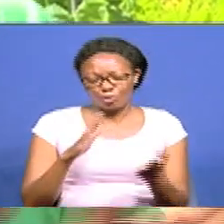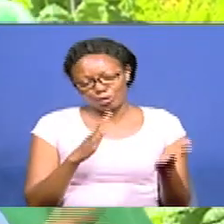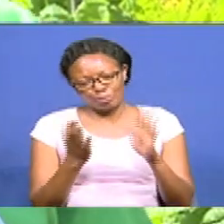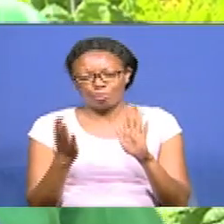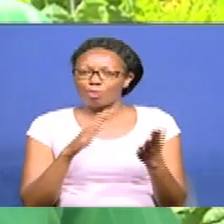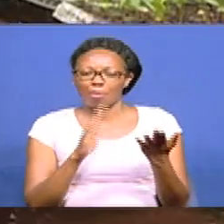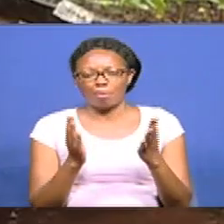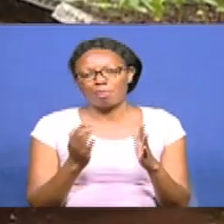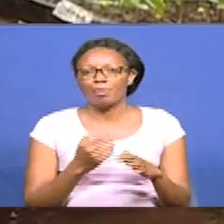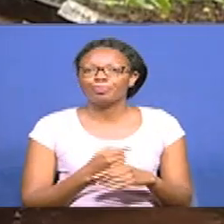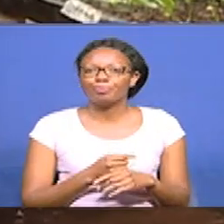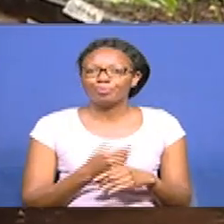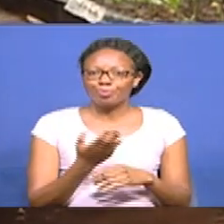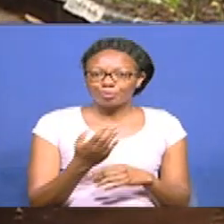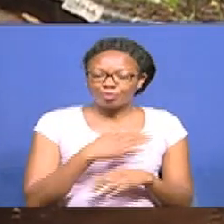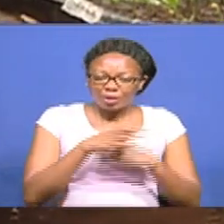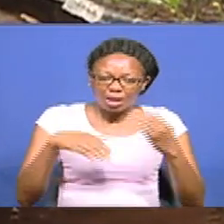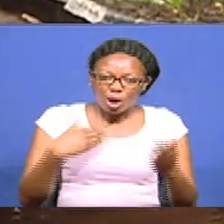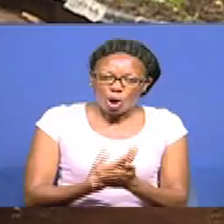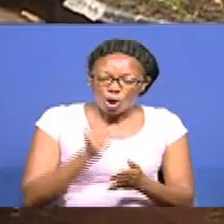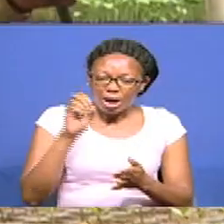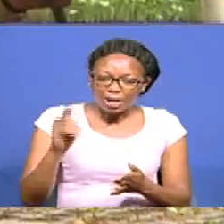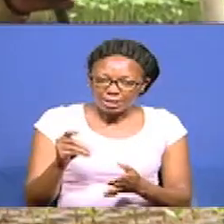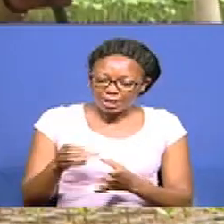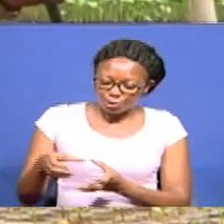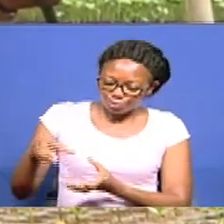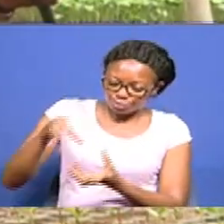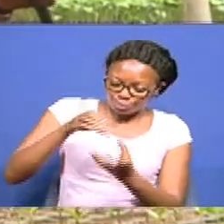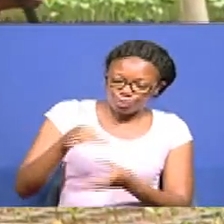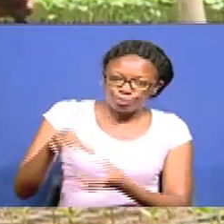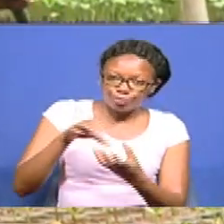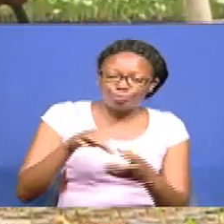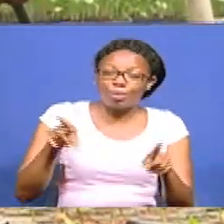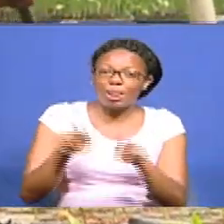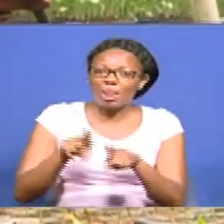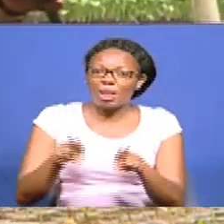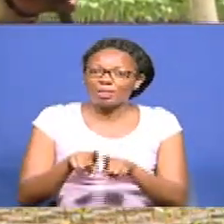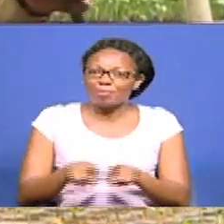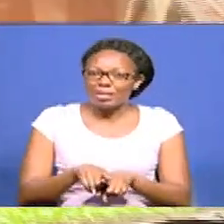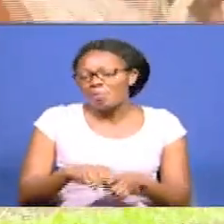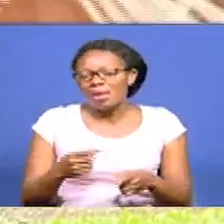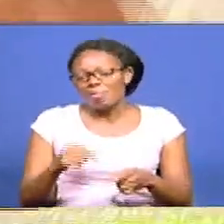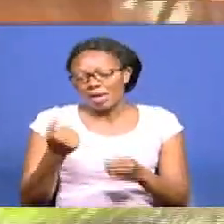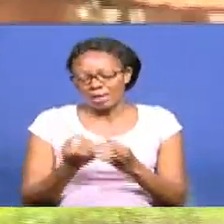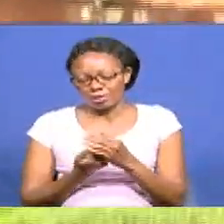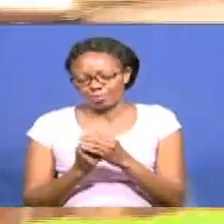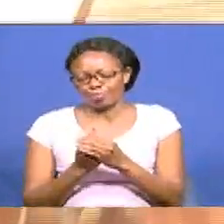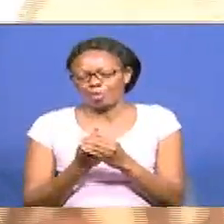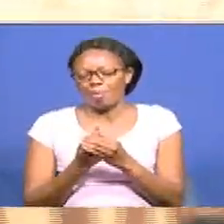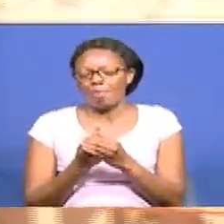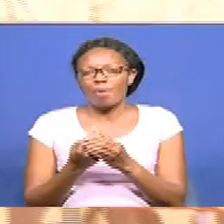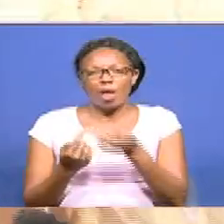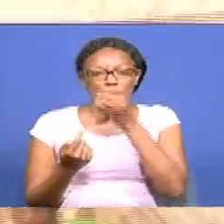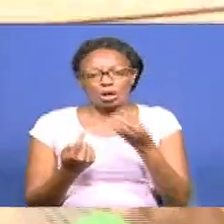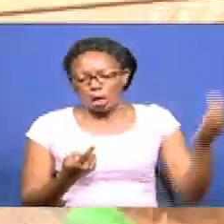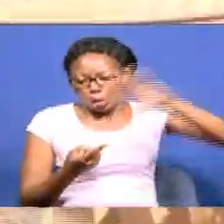inachukua wakati wake. Si miche yote hunyunyiziwa maji kwa kutumia mbinu ile ile. Ile michanga sana kwani bado